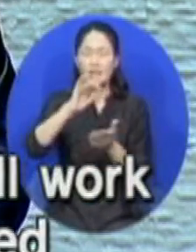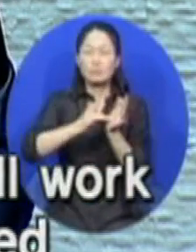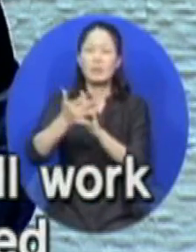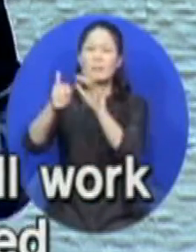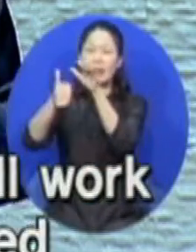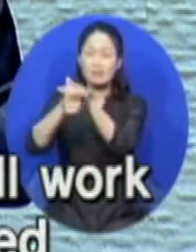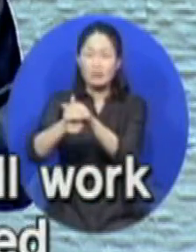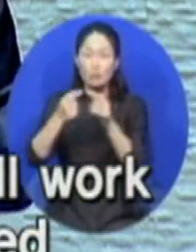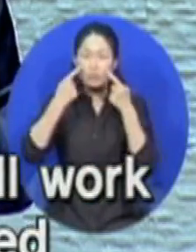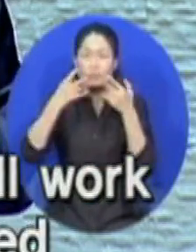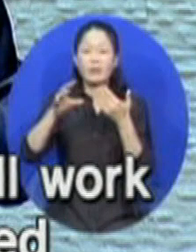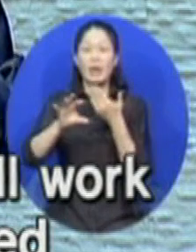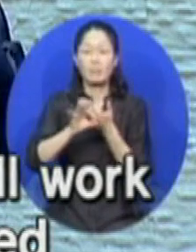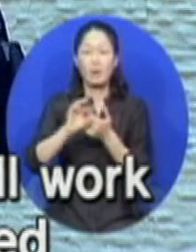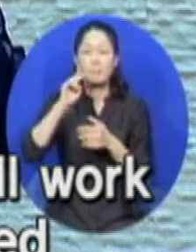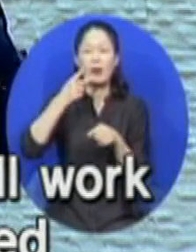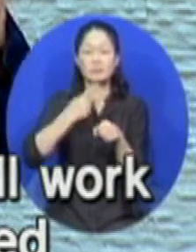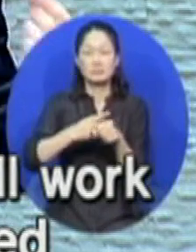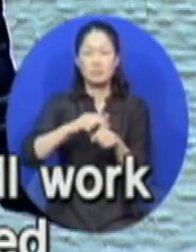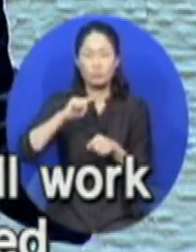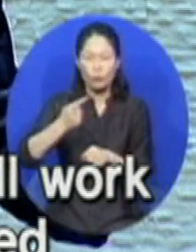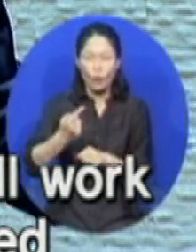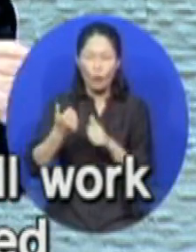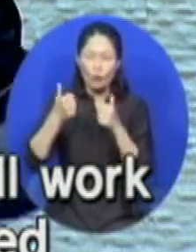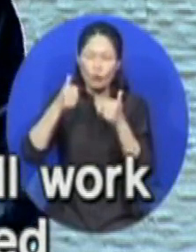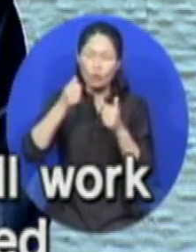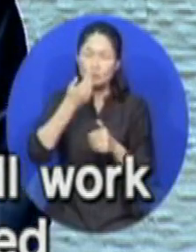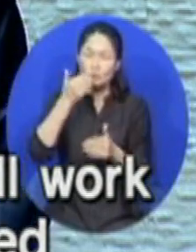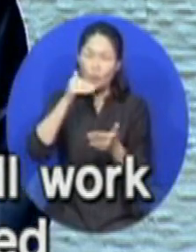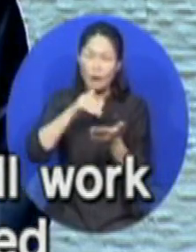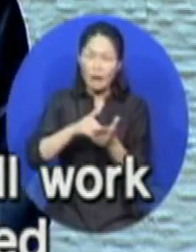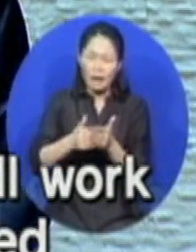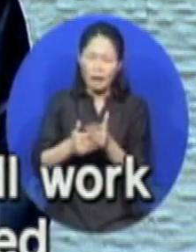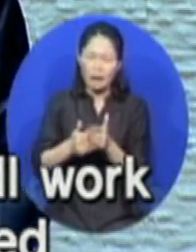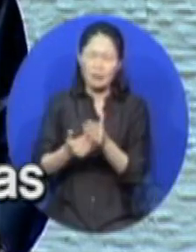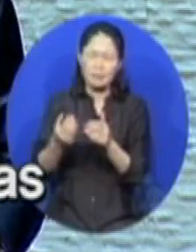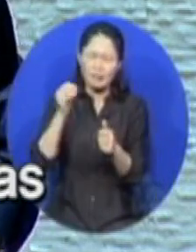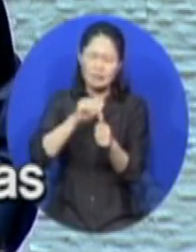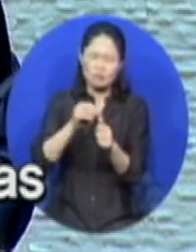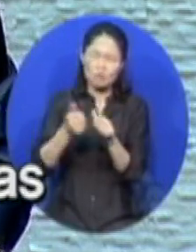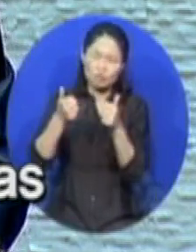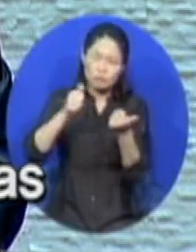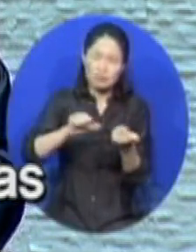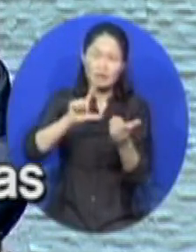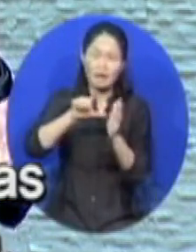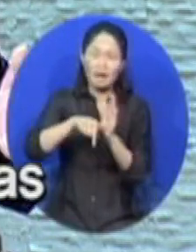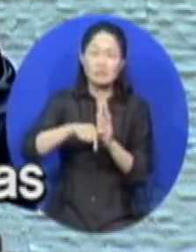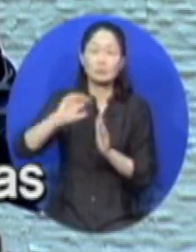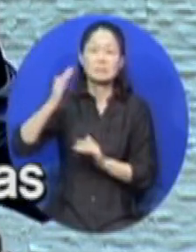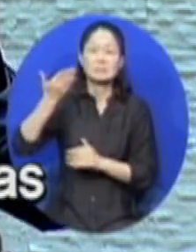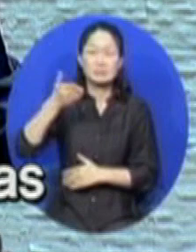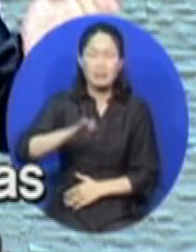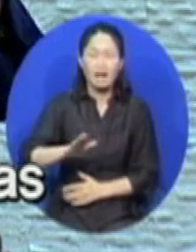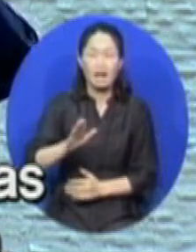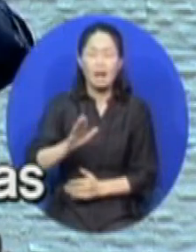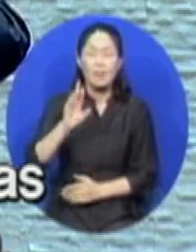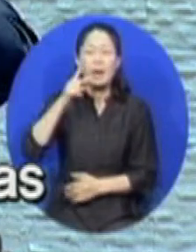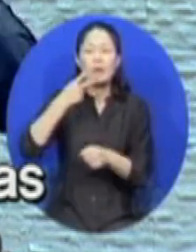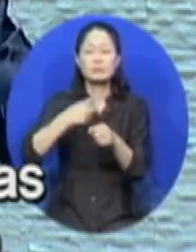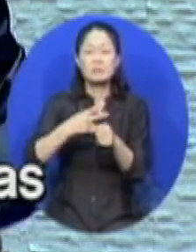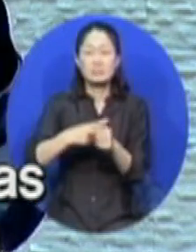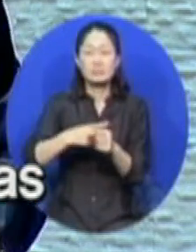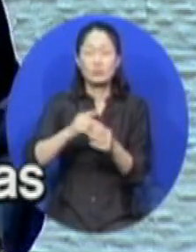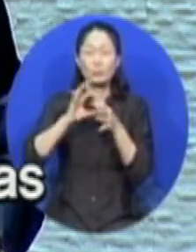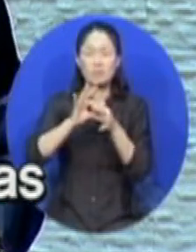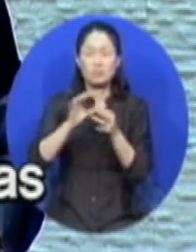그러면 사도 바울도 올해 맞아 죽을 지경까지 갖지 마라 사도 바울을 통해 허 엄청난 할